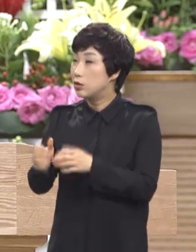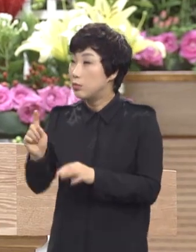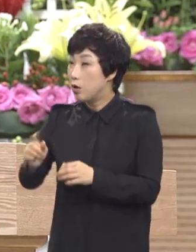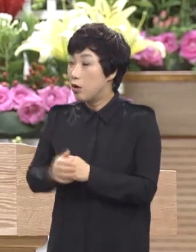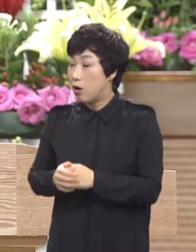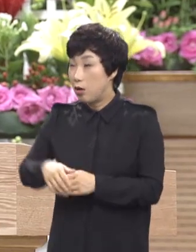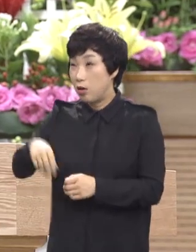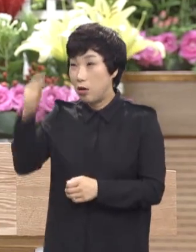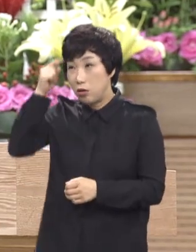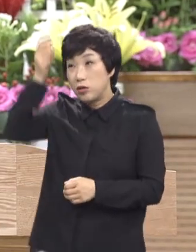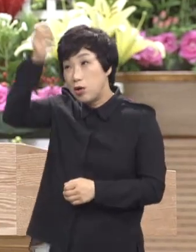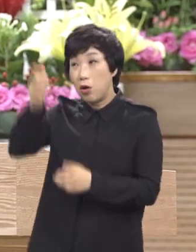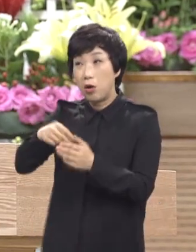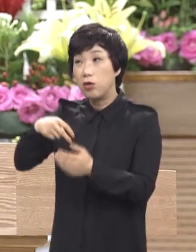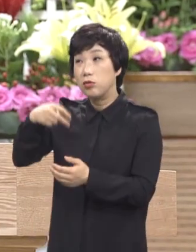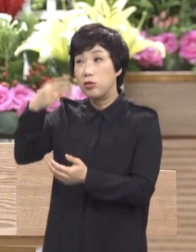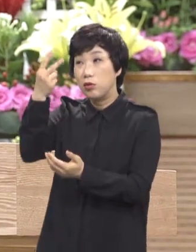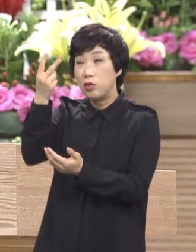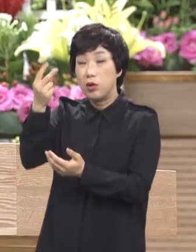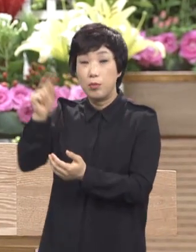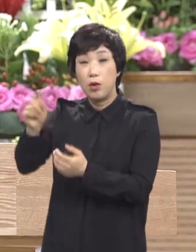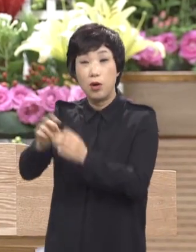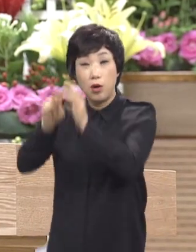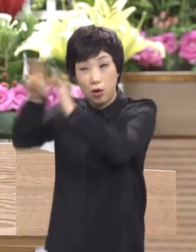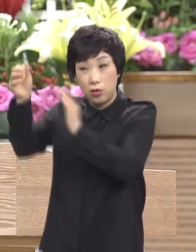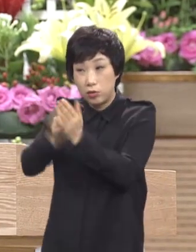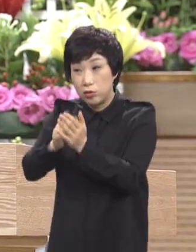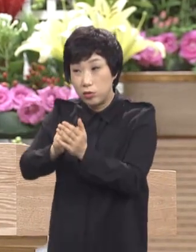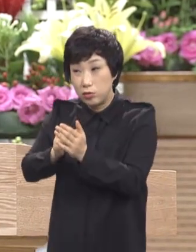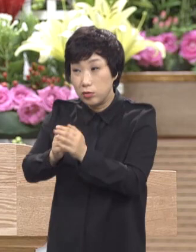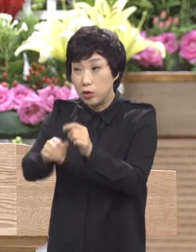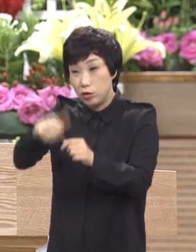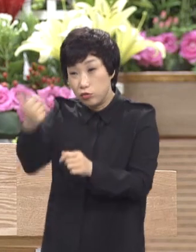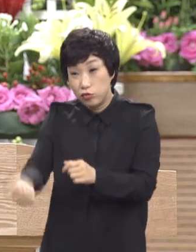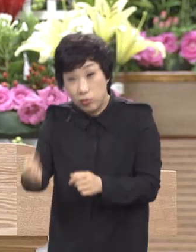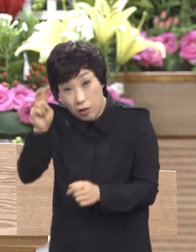있다 영혼이 돌아와 그 몸속으로 들어가라. 그럼 들어갈 거 아니오.